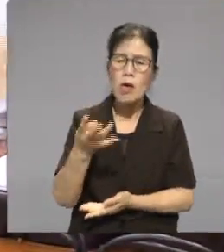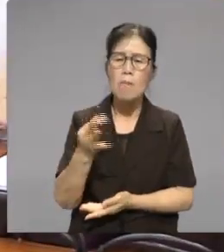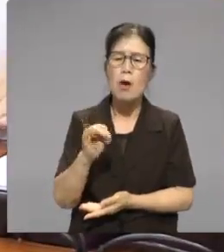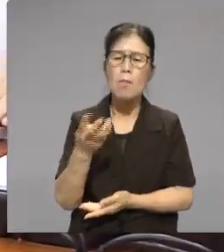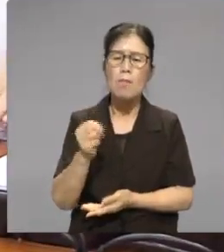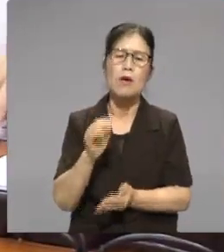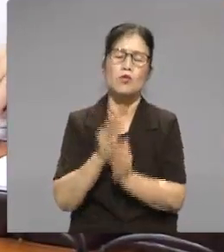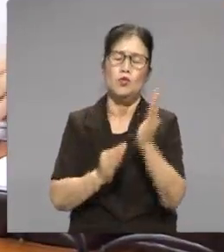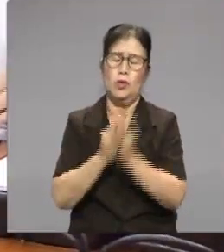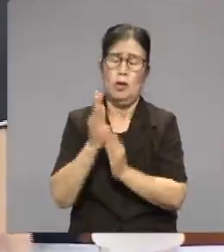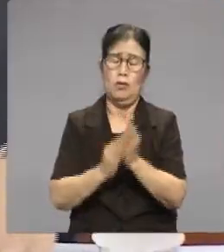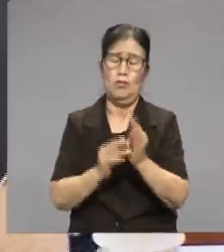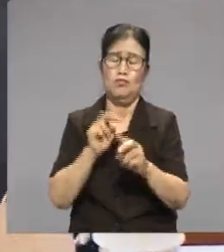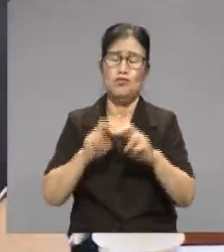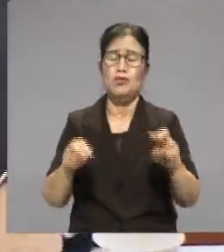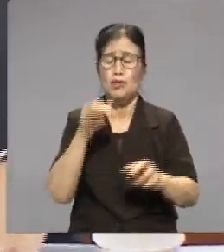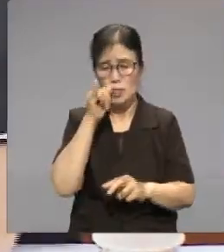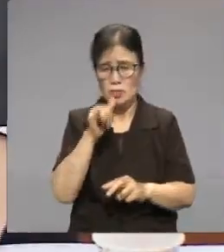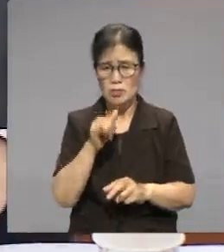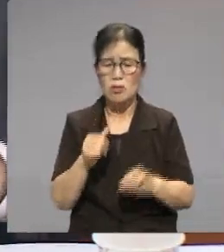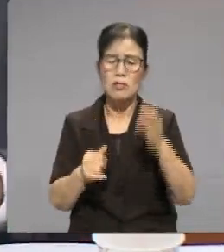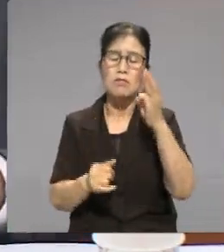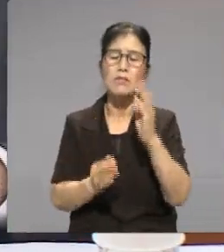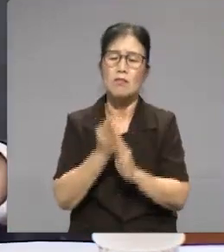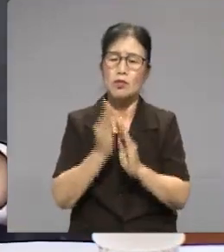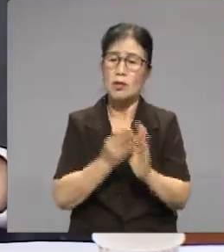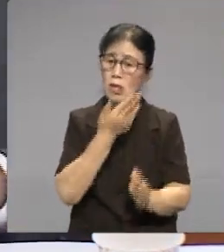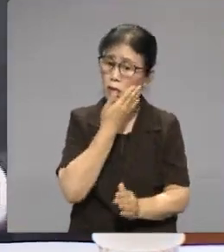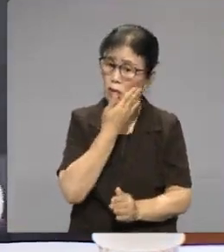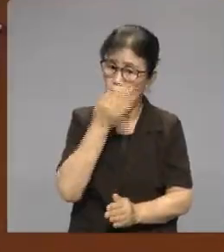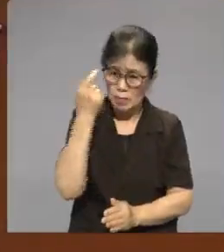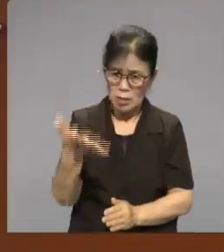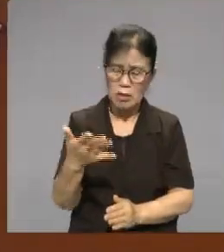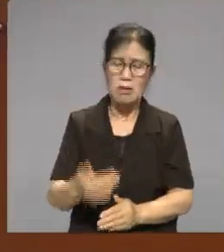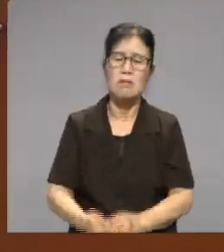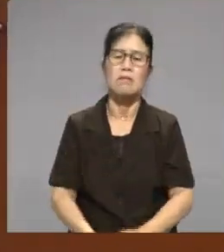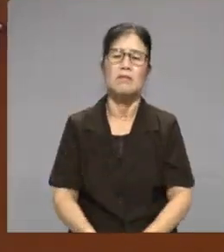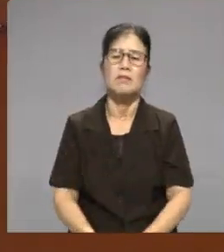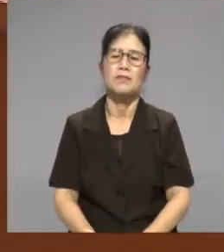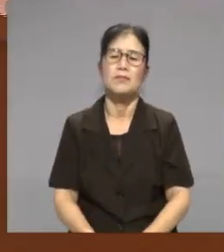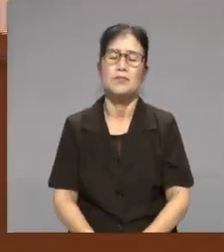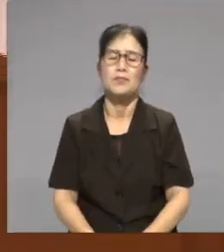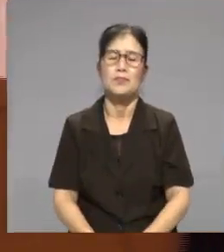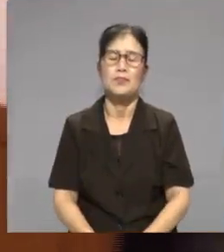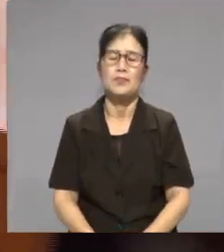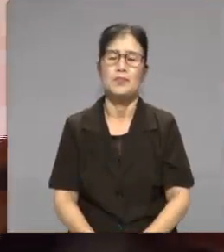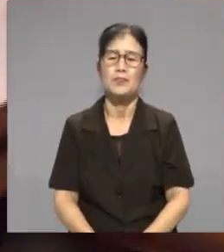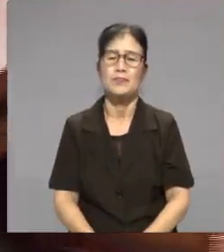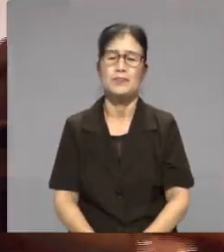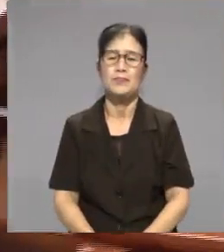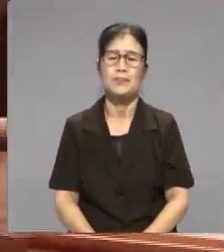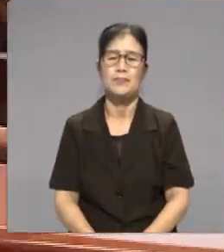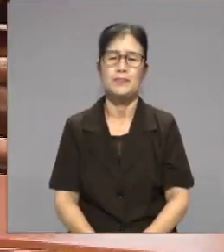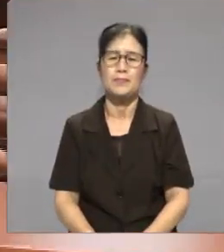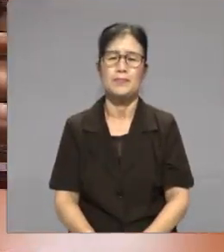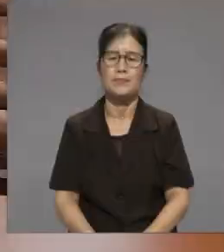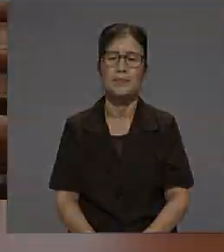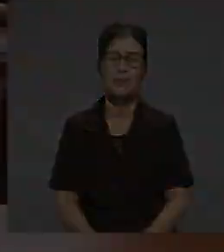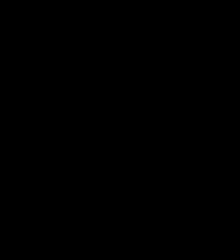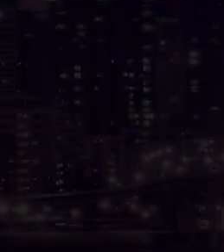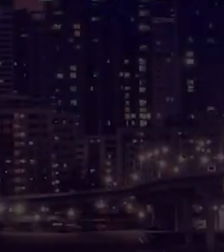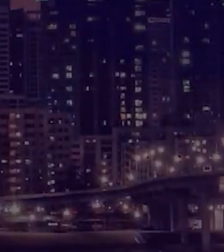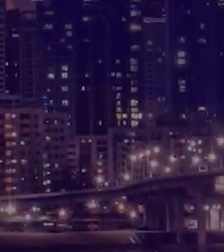분석도 있는데 13조원이 아깝냐며 반박했습니다 OBS 뉴스 이어진